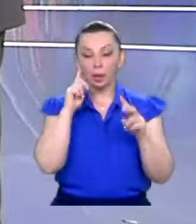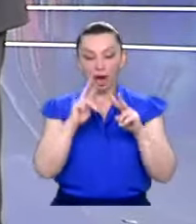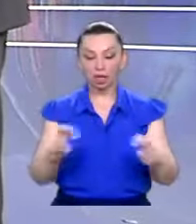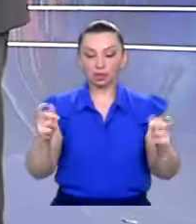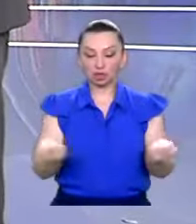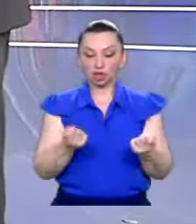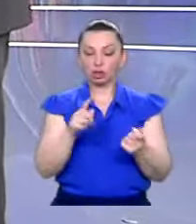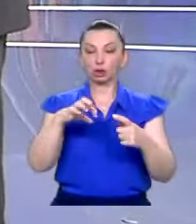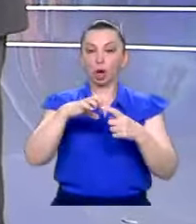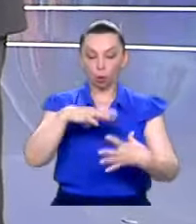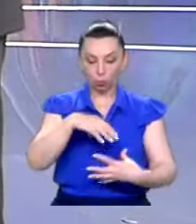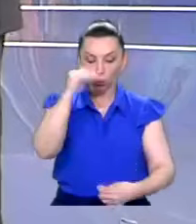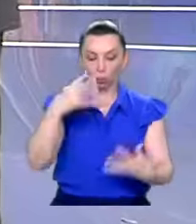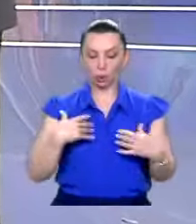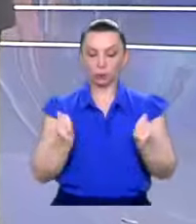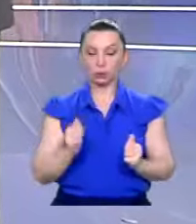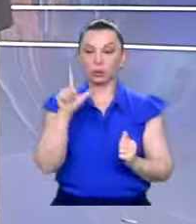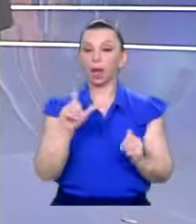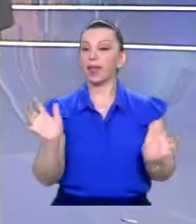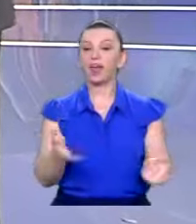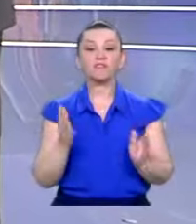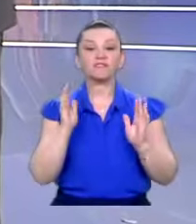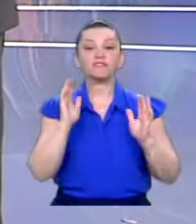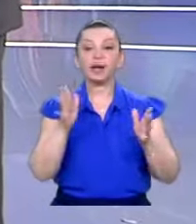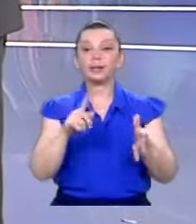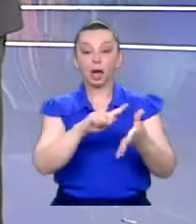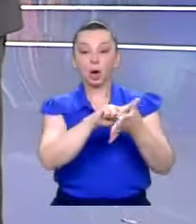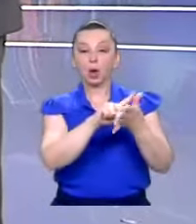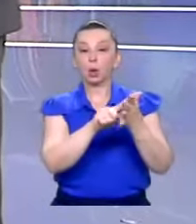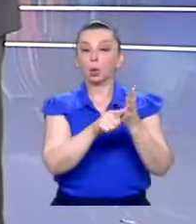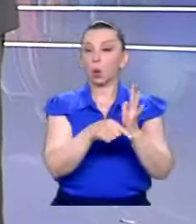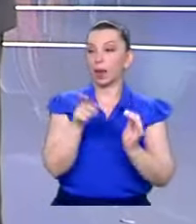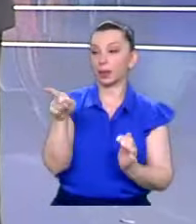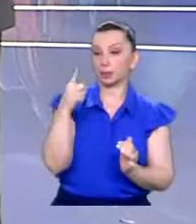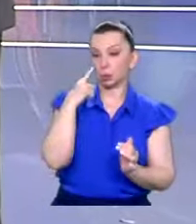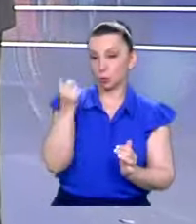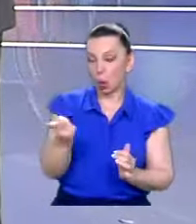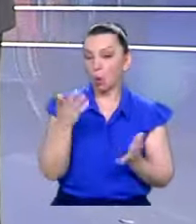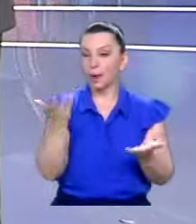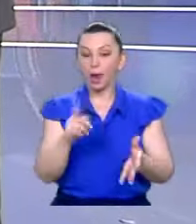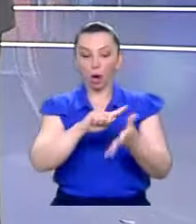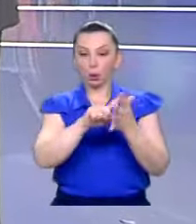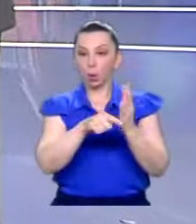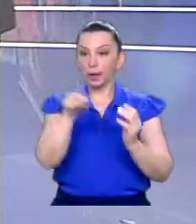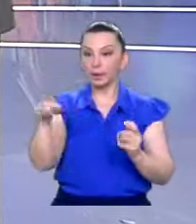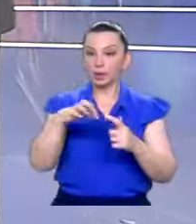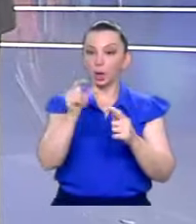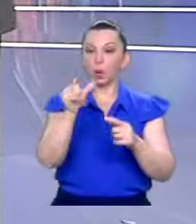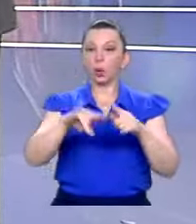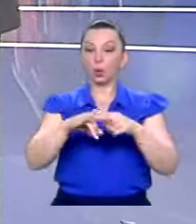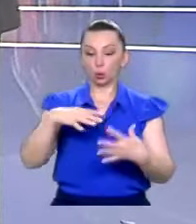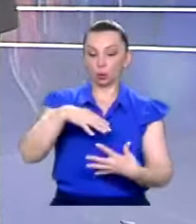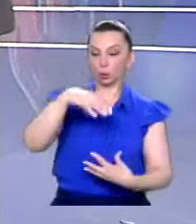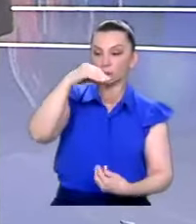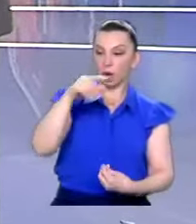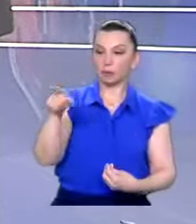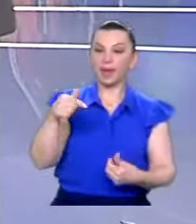çalışanların ruh sağlığı üzerinde en çok yöneticilerin etkili olduğunu ortaya çıkardı yani yöneticiler ruh sağlığınıza